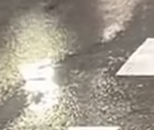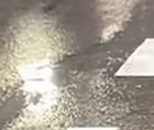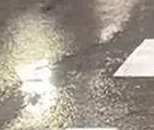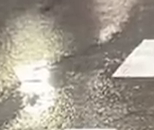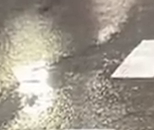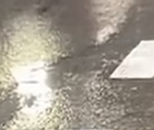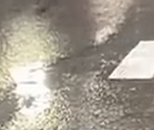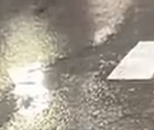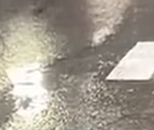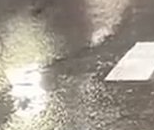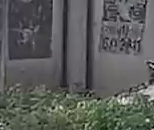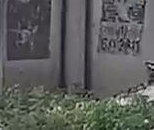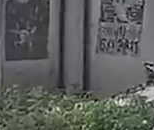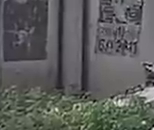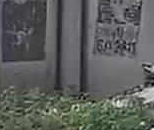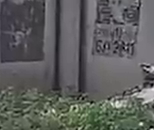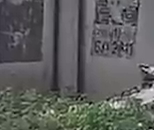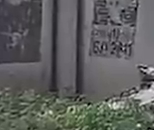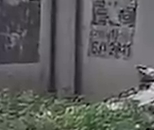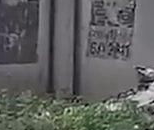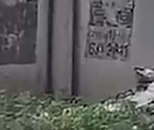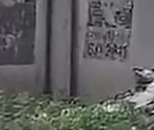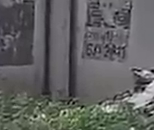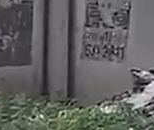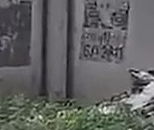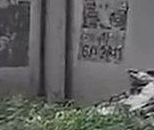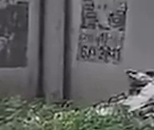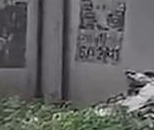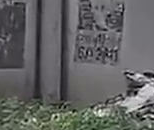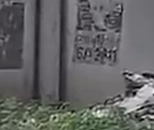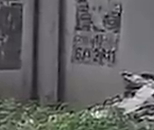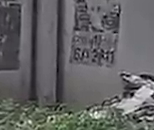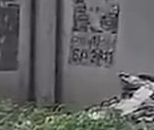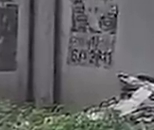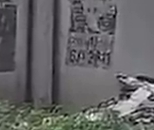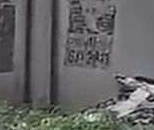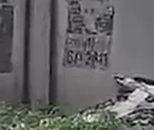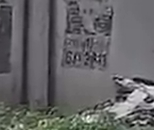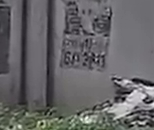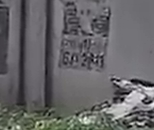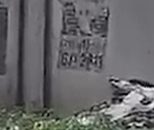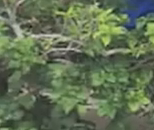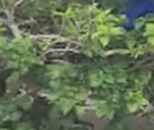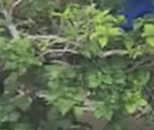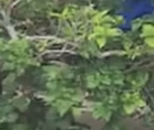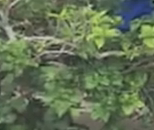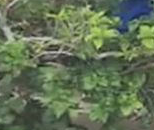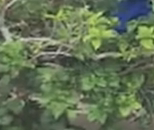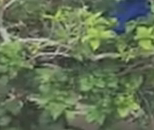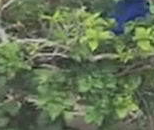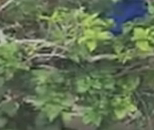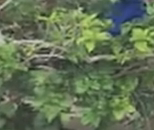orang bahwa yang Mama Juz Amma saya bahwa yang bawah melewati cuaca Tunjukkan